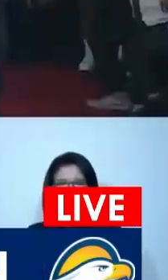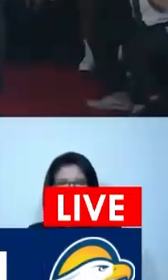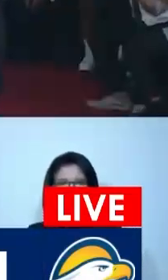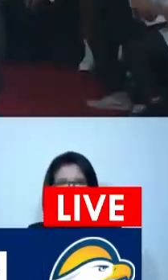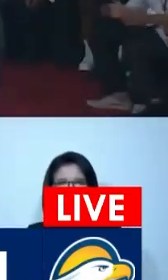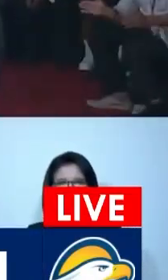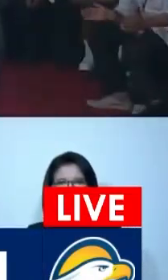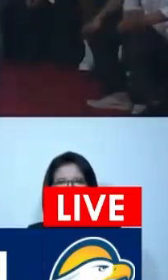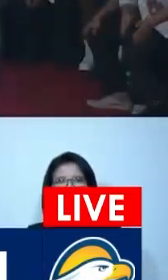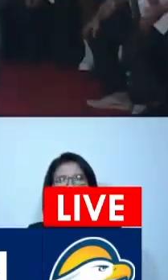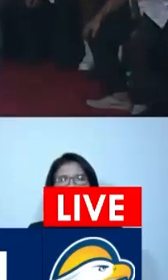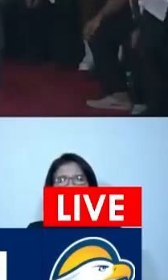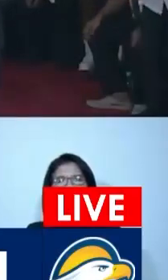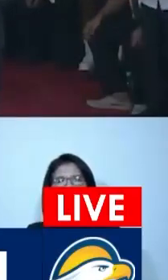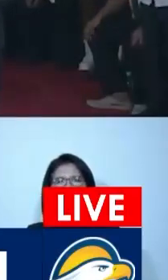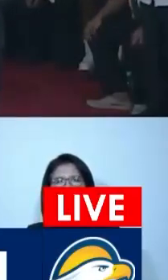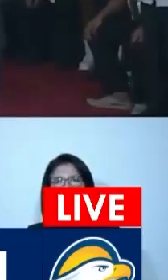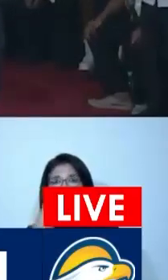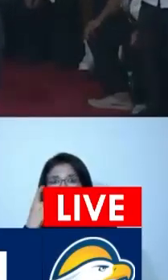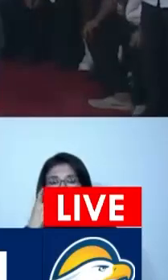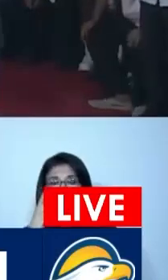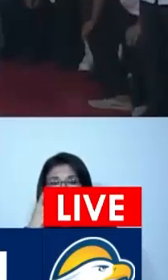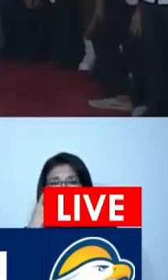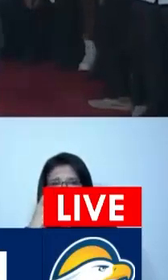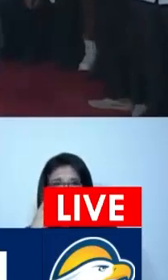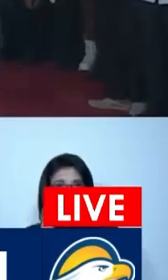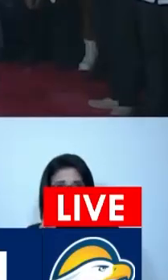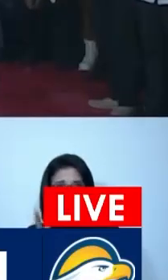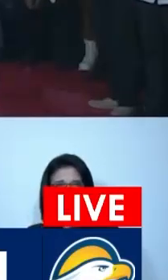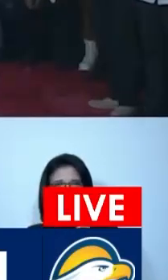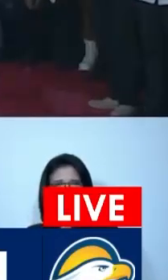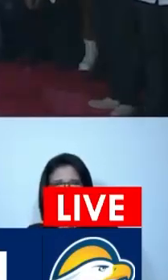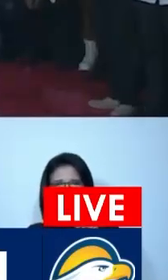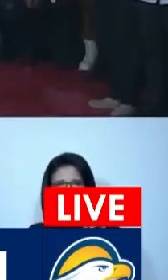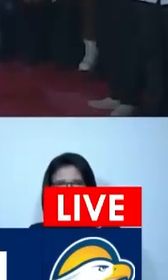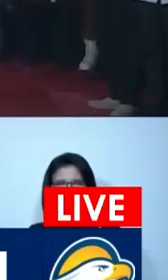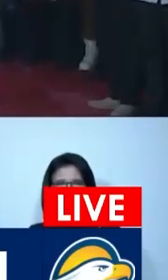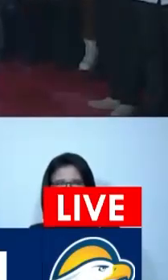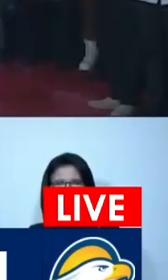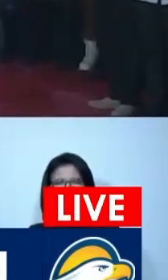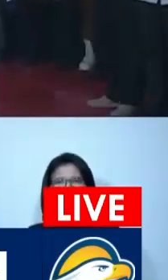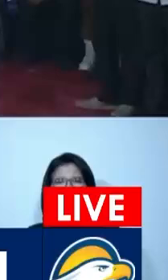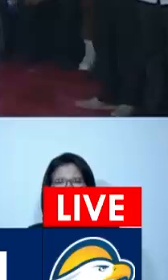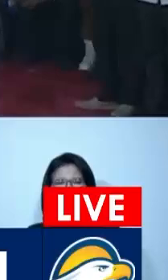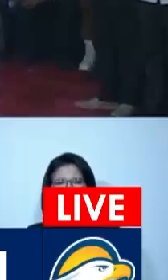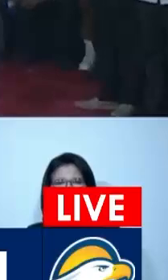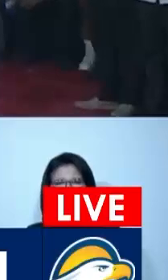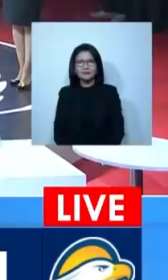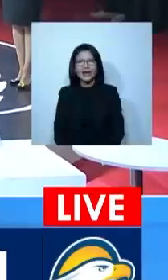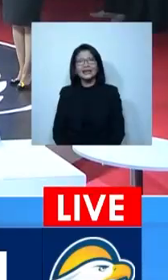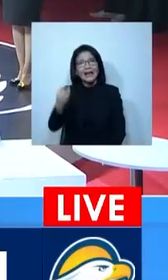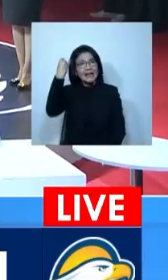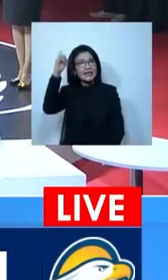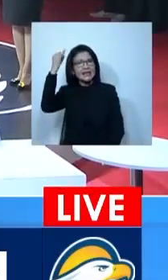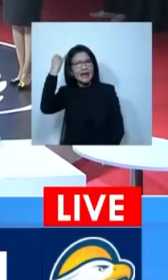beberapa sudah menunjukkan itu dan semoga masyarakat Indonesia bisa melihat ini kira-kira benar atau tidak kira-kira gitu ke